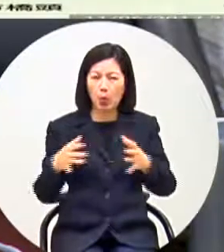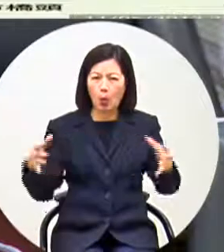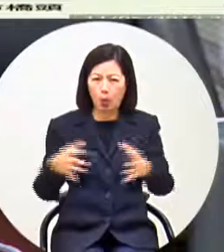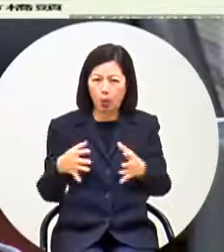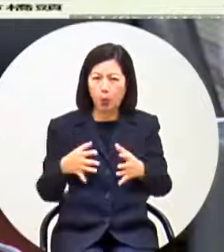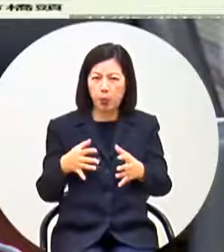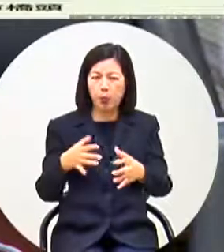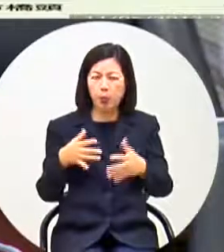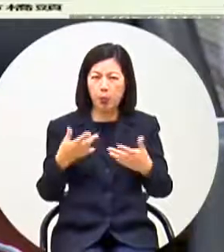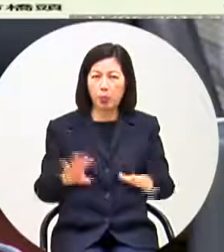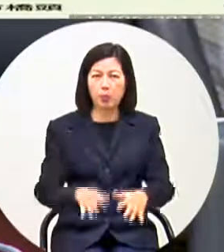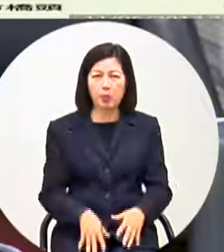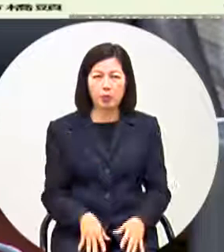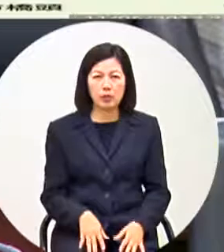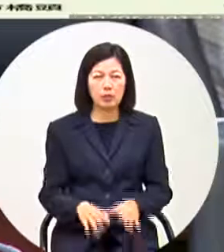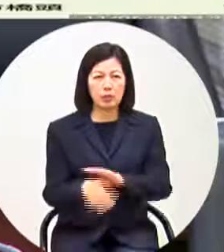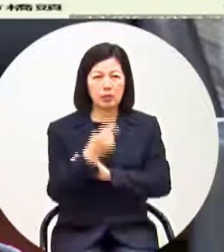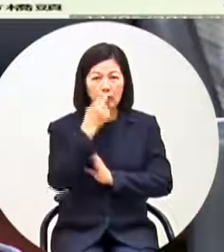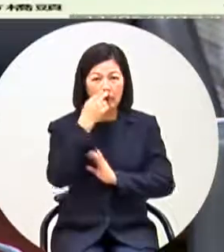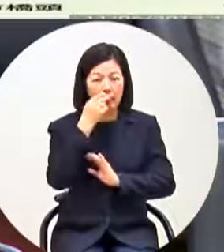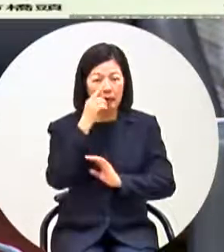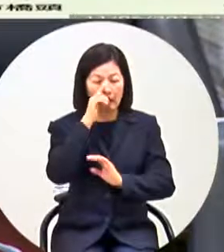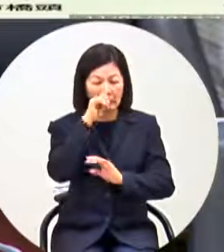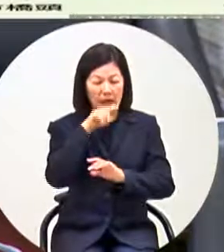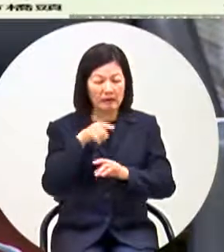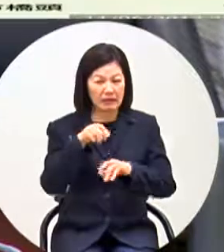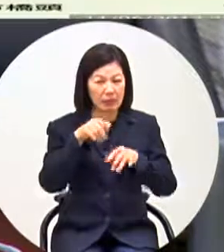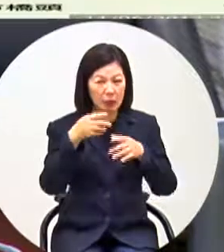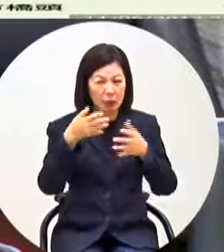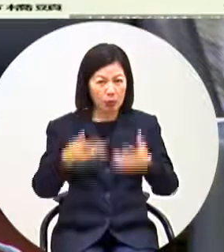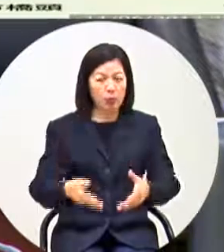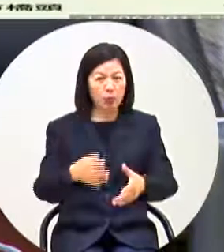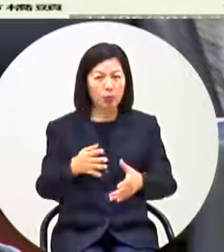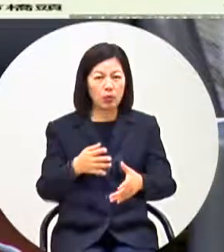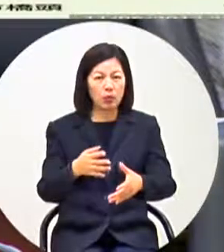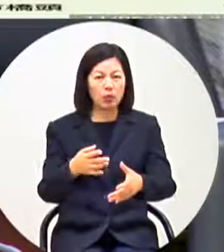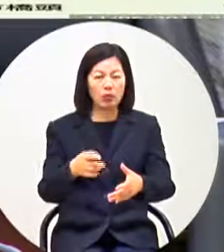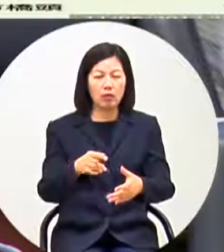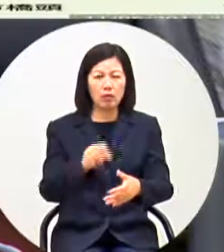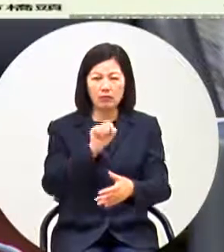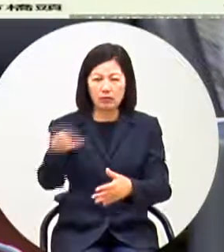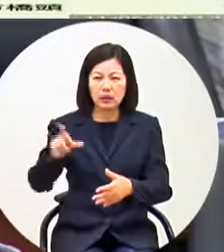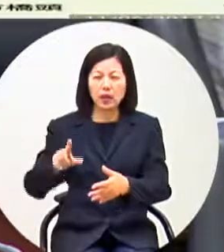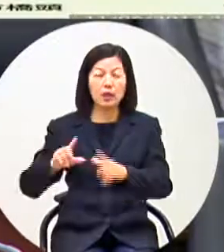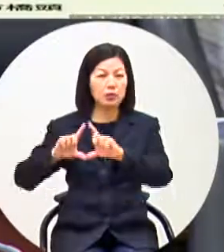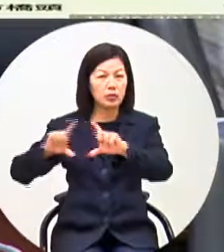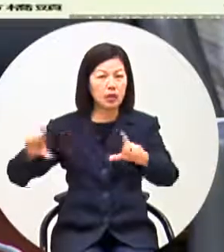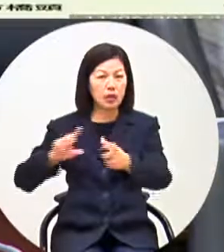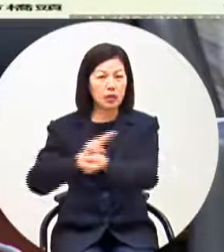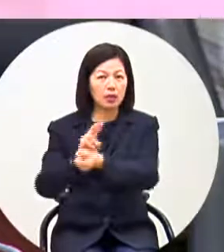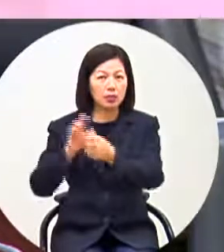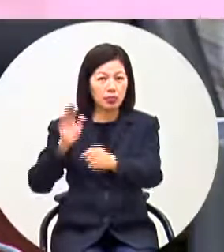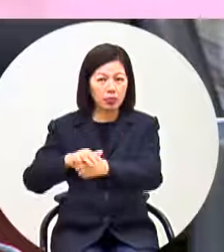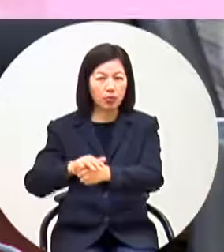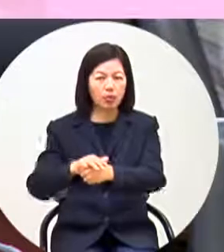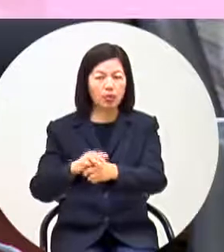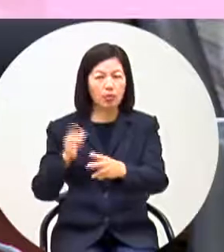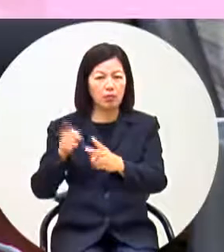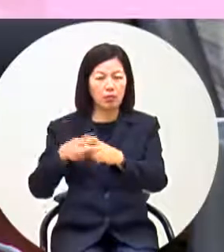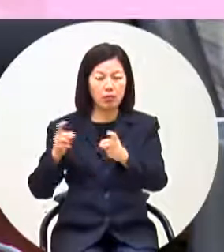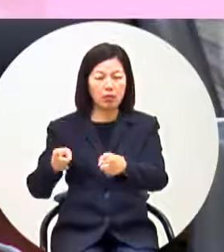也不会输咱的大拿堡、是小港哦，等等工厂林立的地区哦。所以